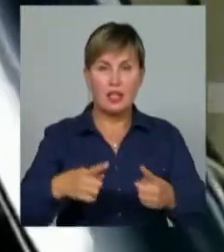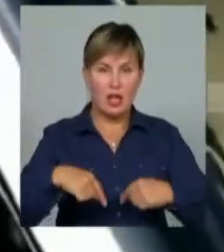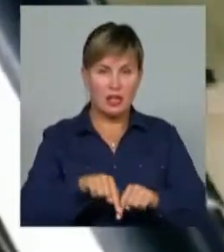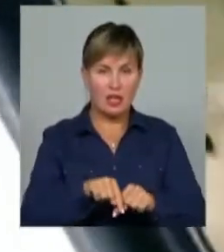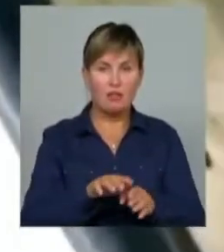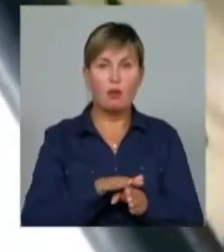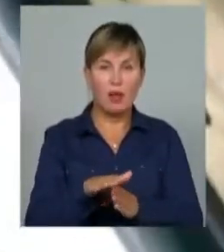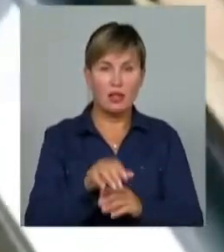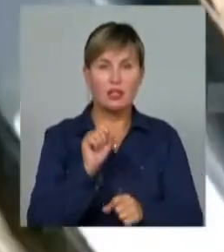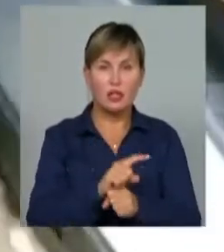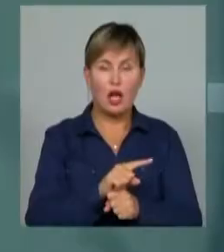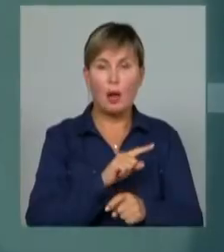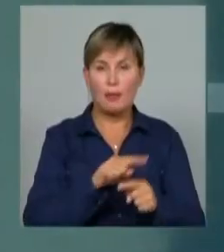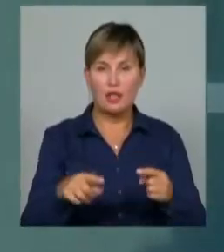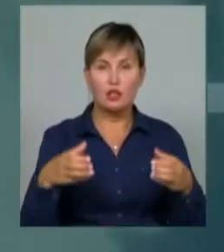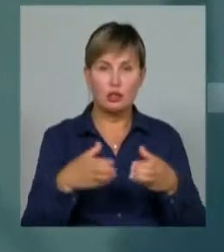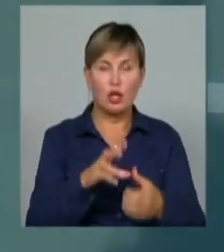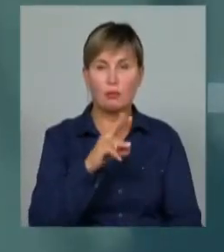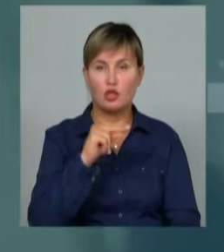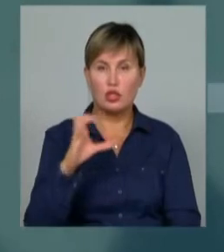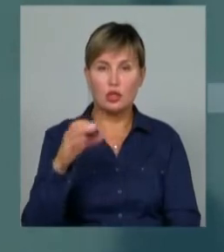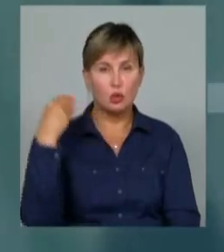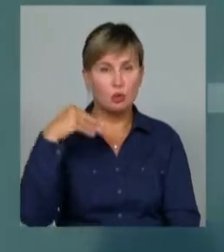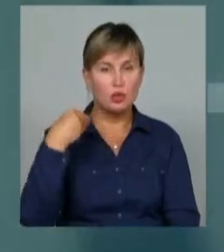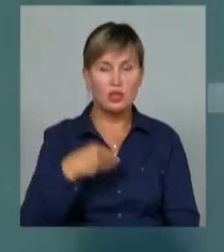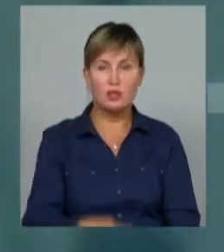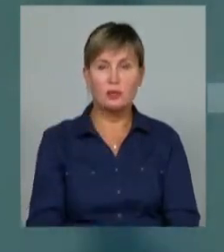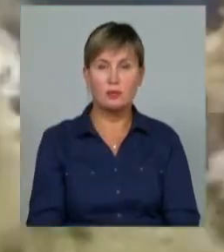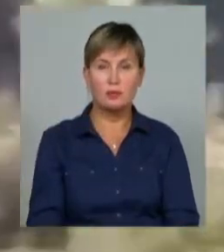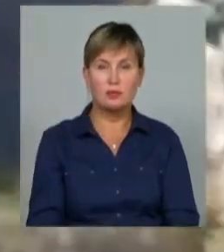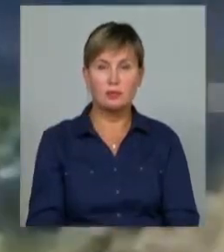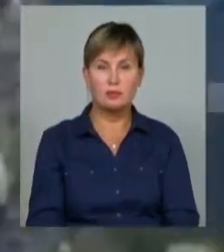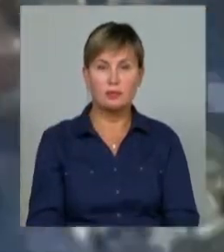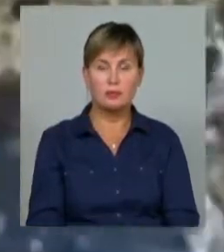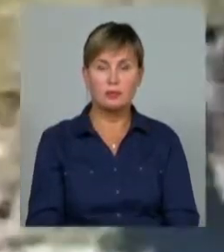задачи в составе оперативного штаба МЧС Турции.